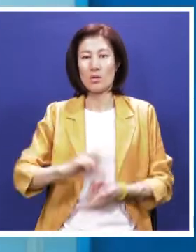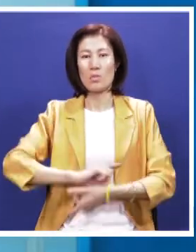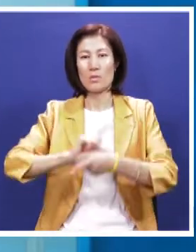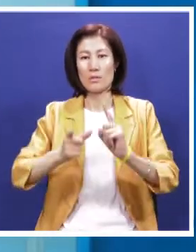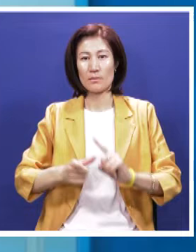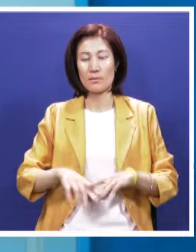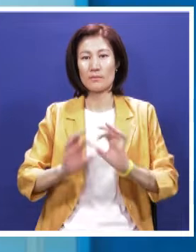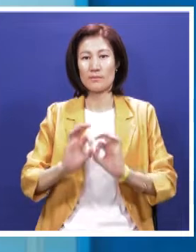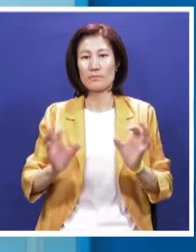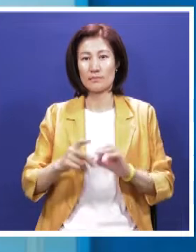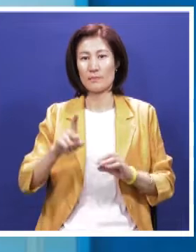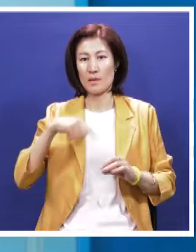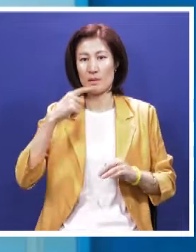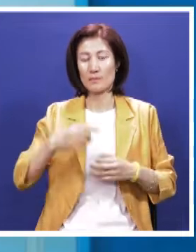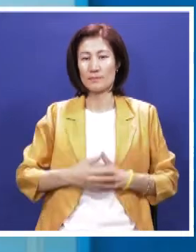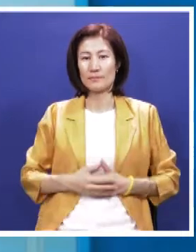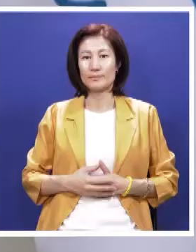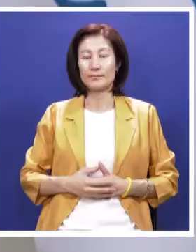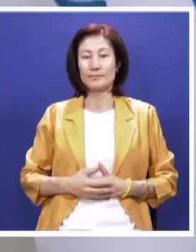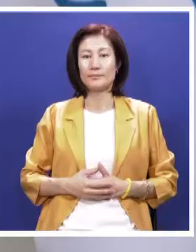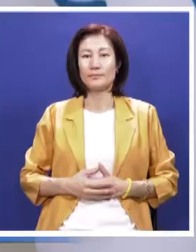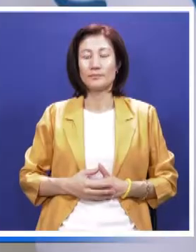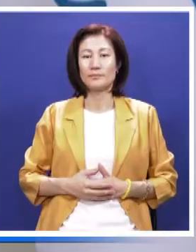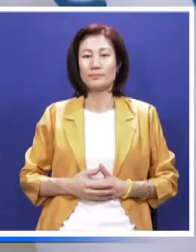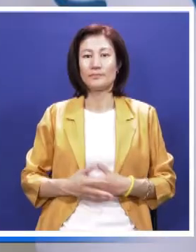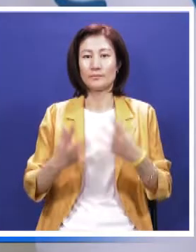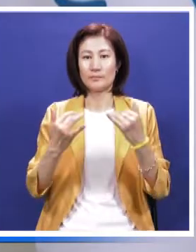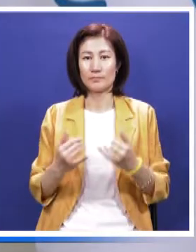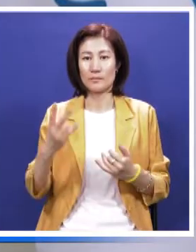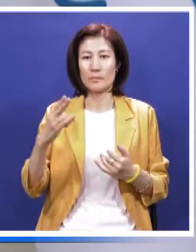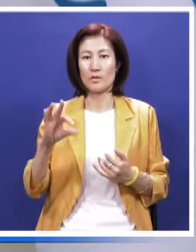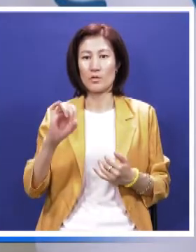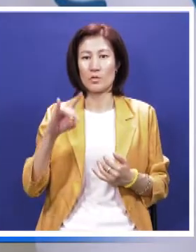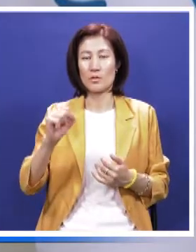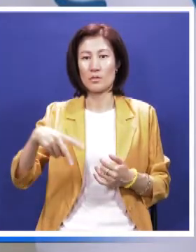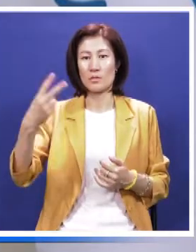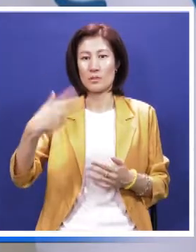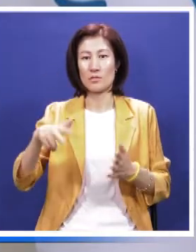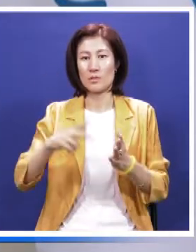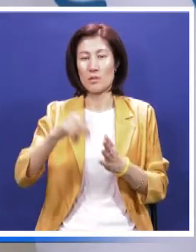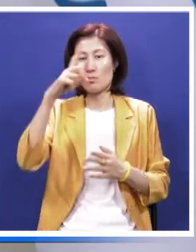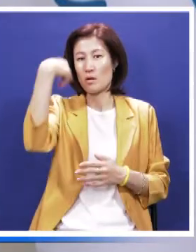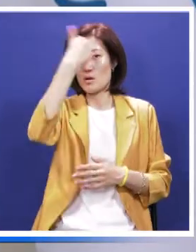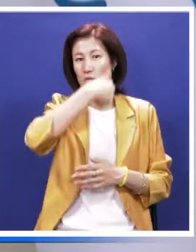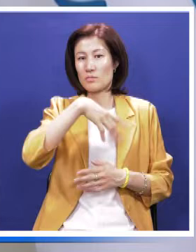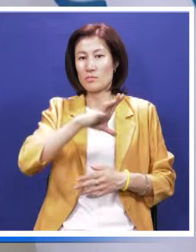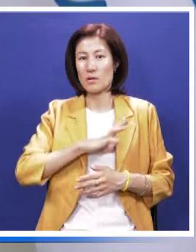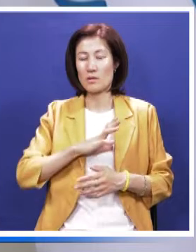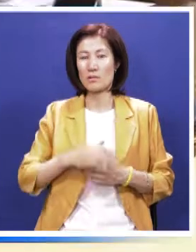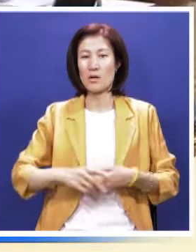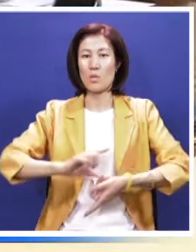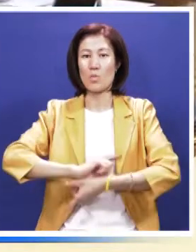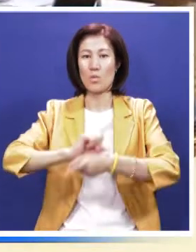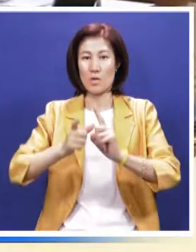özgermek? Toğıraq ertesin tarqatıp aytsın. Быйыл Нур Отан партиясына 23 жыл. Бул тусту атауы апсетте өзгерген